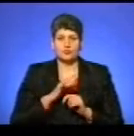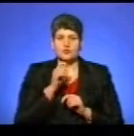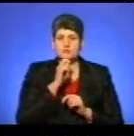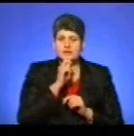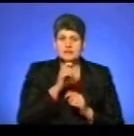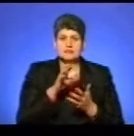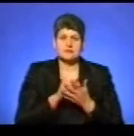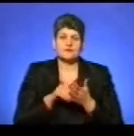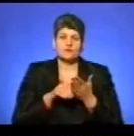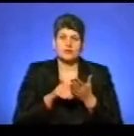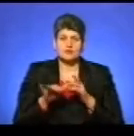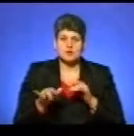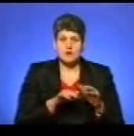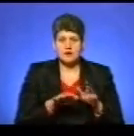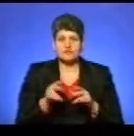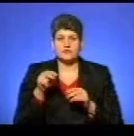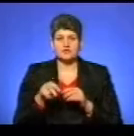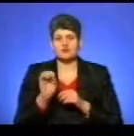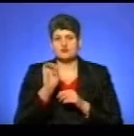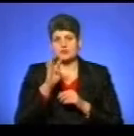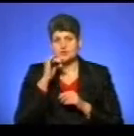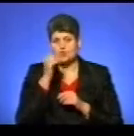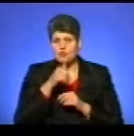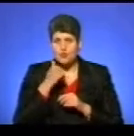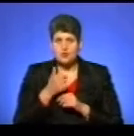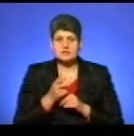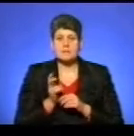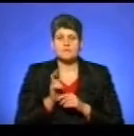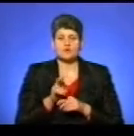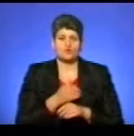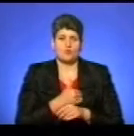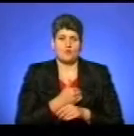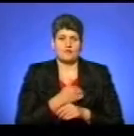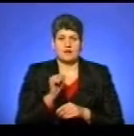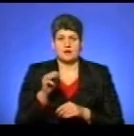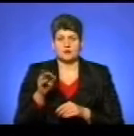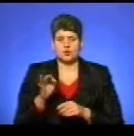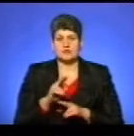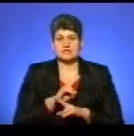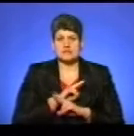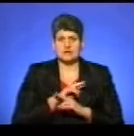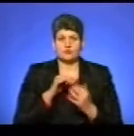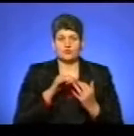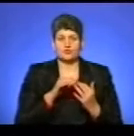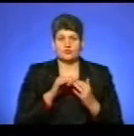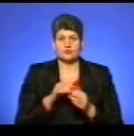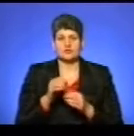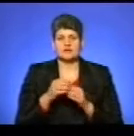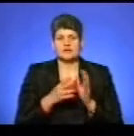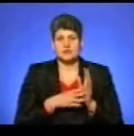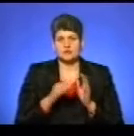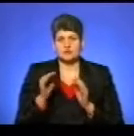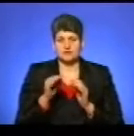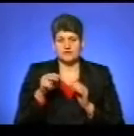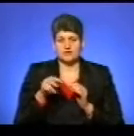займався волонтерською діяльністю. У 2014 році пішов добровольцем в АТО, загинув у бою 19